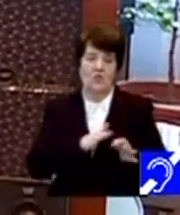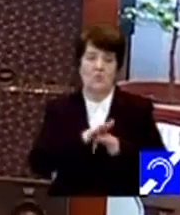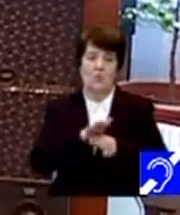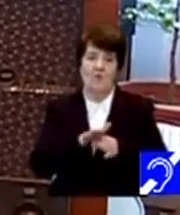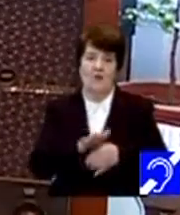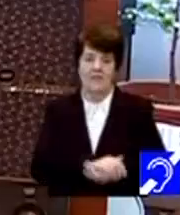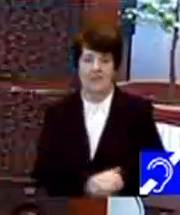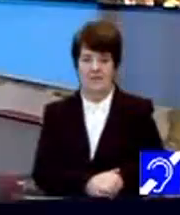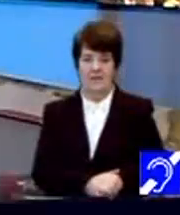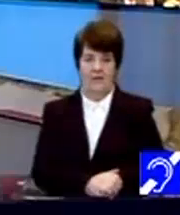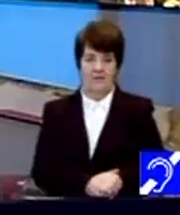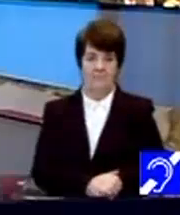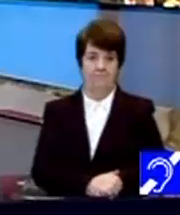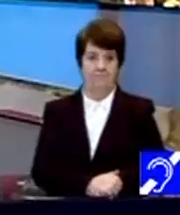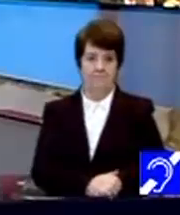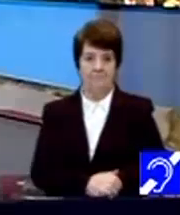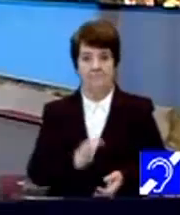cunoscute și promovate.